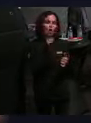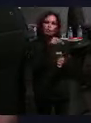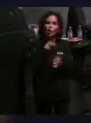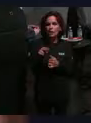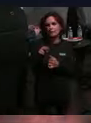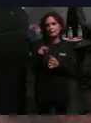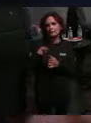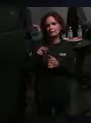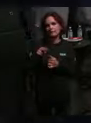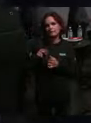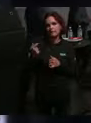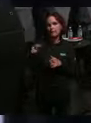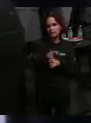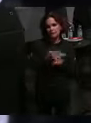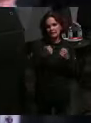og energi...